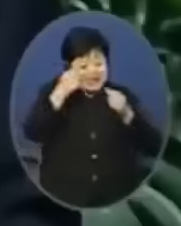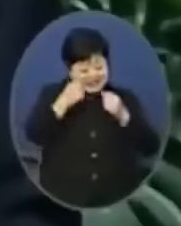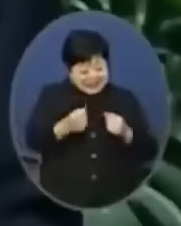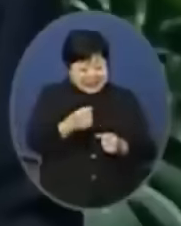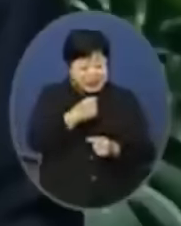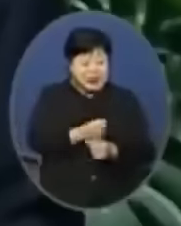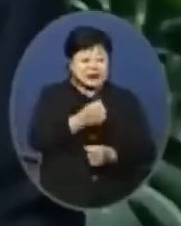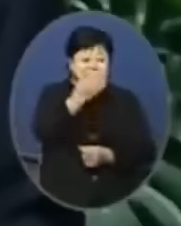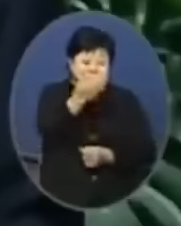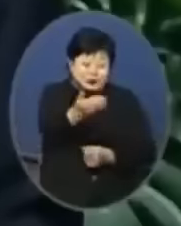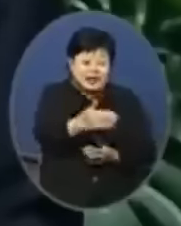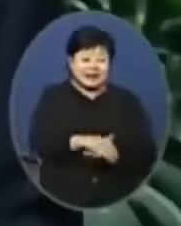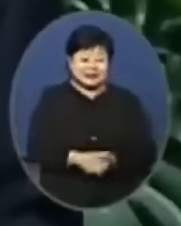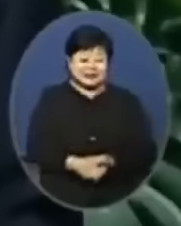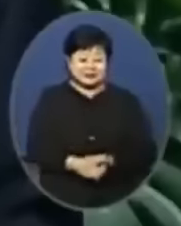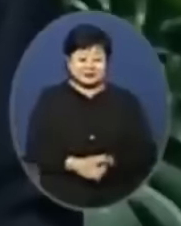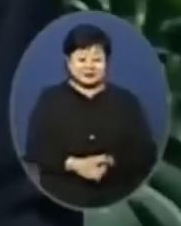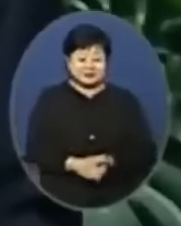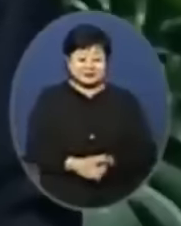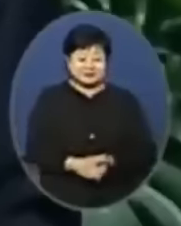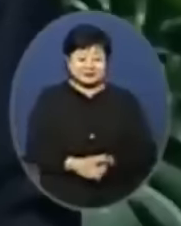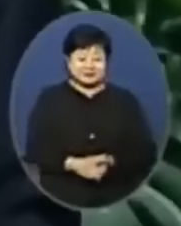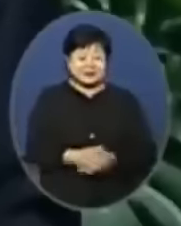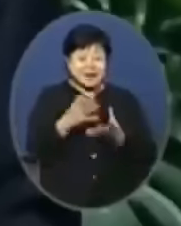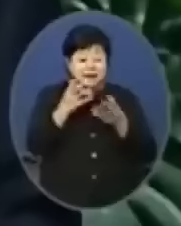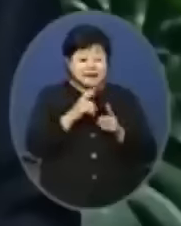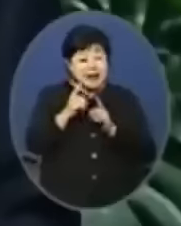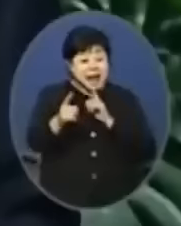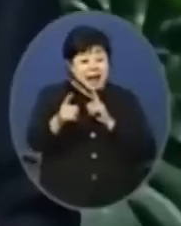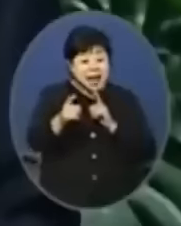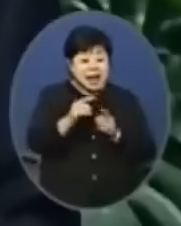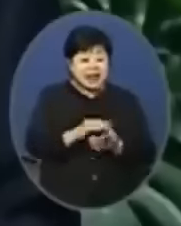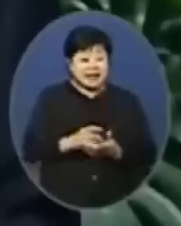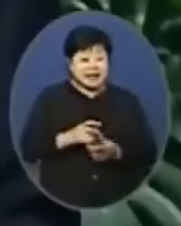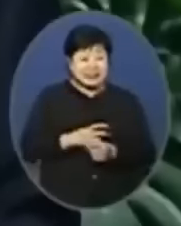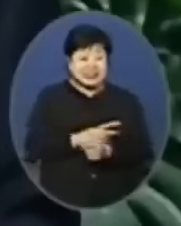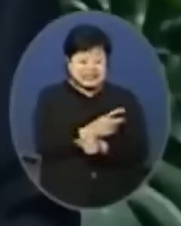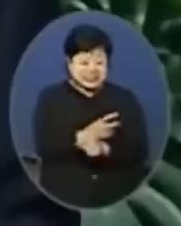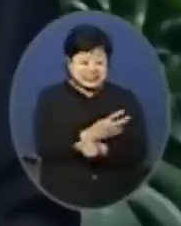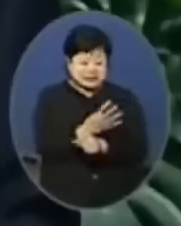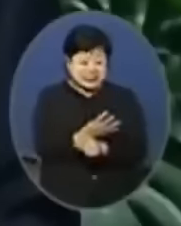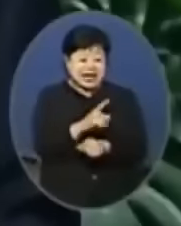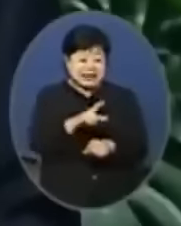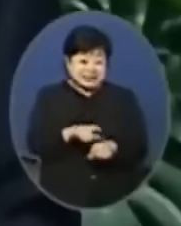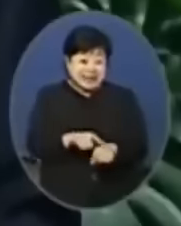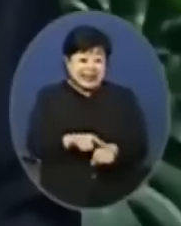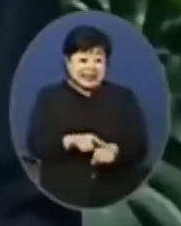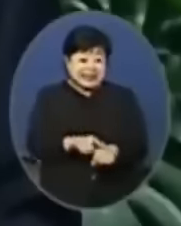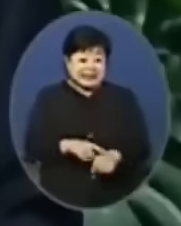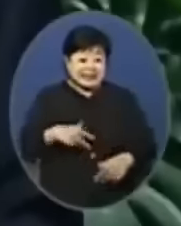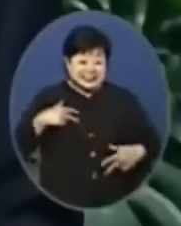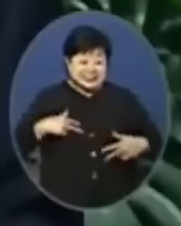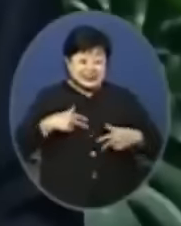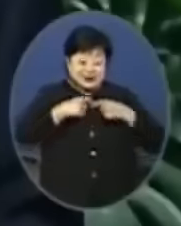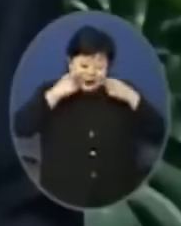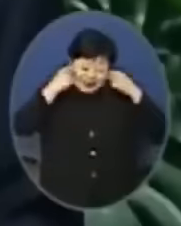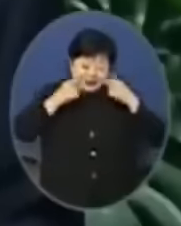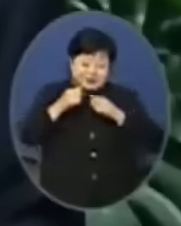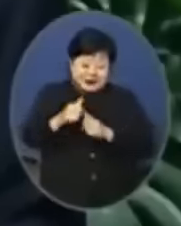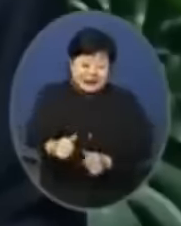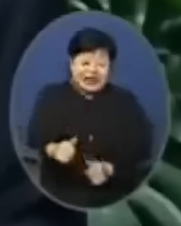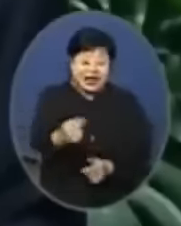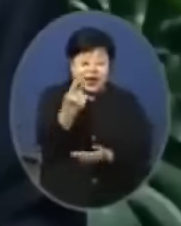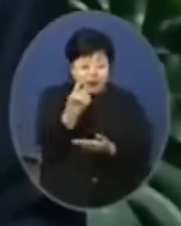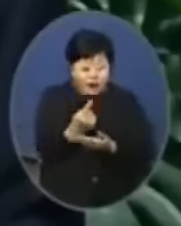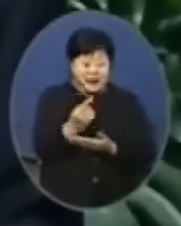해 주신 것입니다. 그 말은 24시간 즐겁고 기쁨이 그 생활에 따라와야